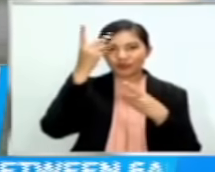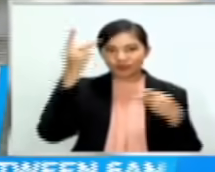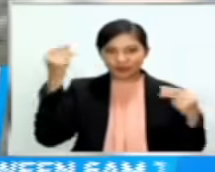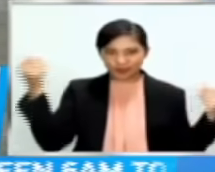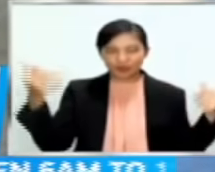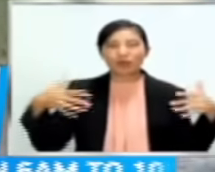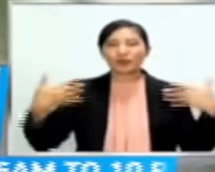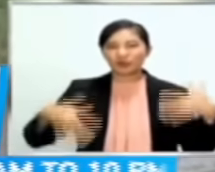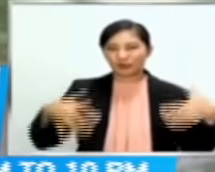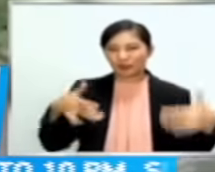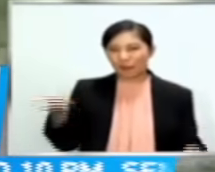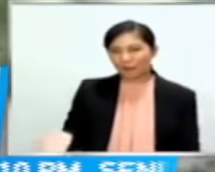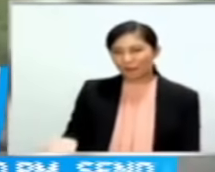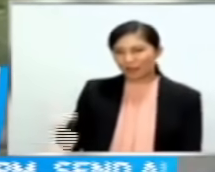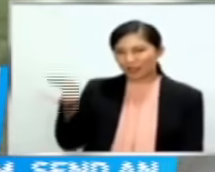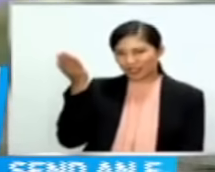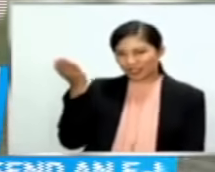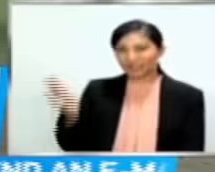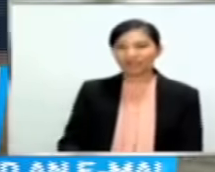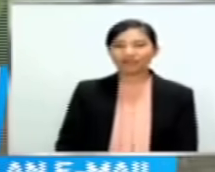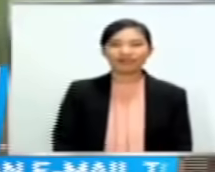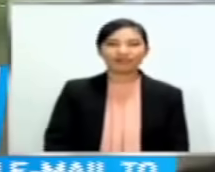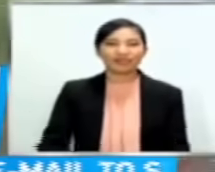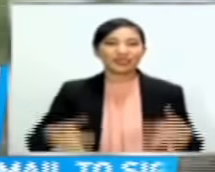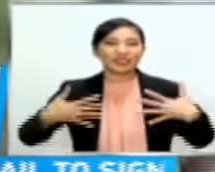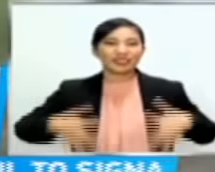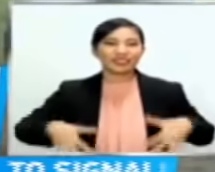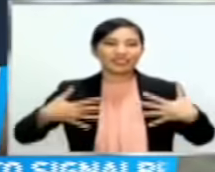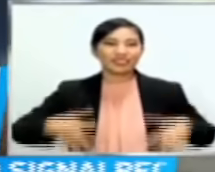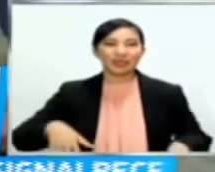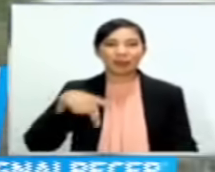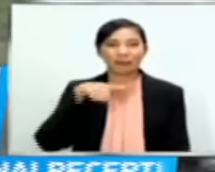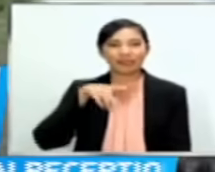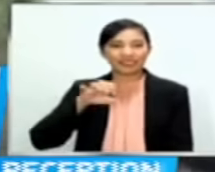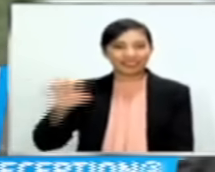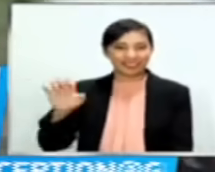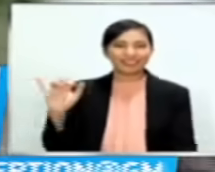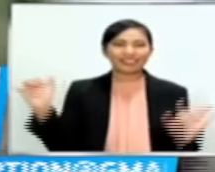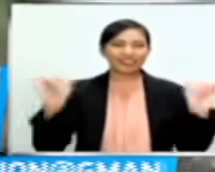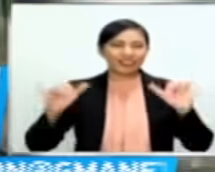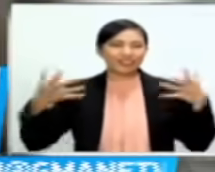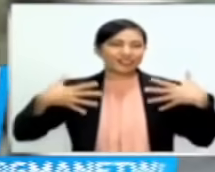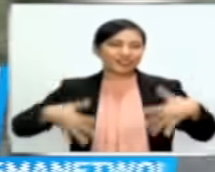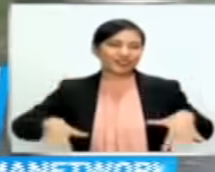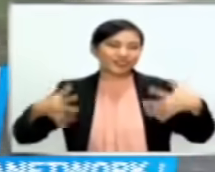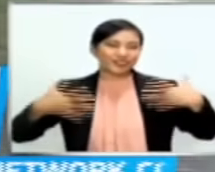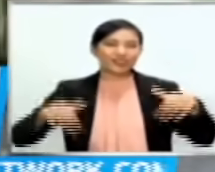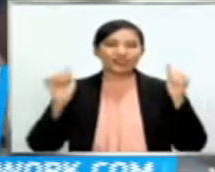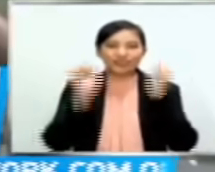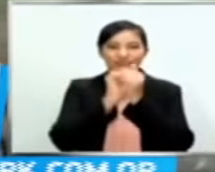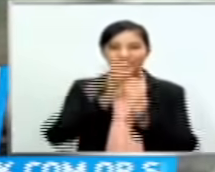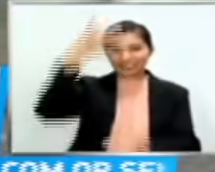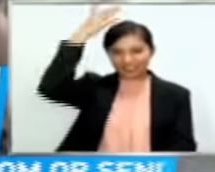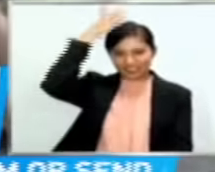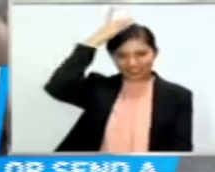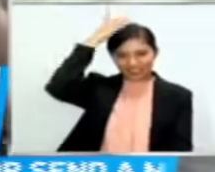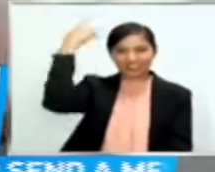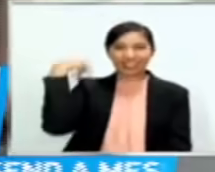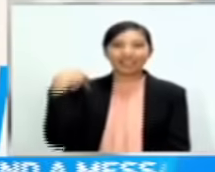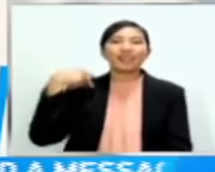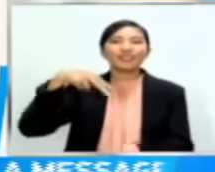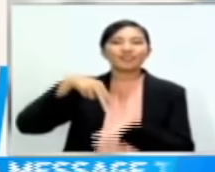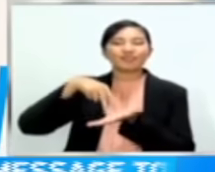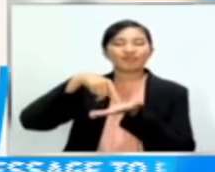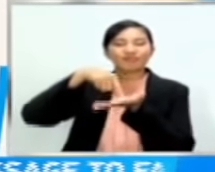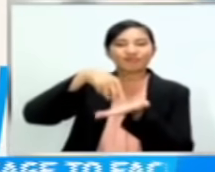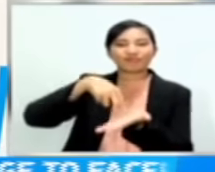siya. Suot po ang PPE niya na nagmistulang long gown at may corona pa. Rumampa ala Miss Universe candidate si